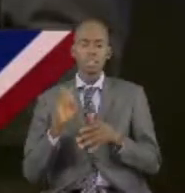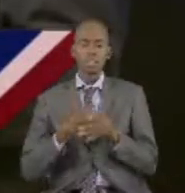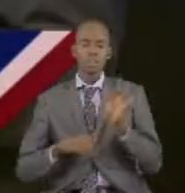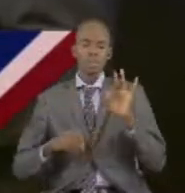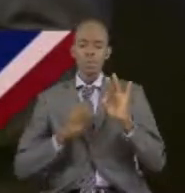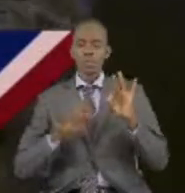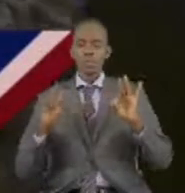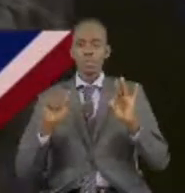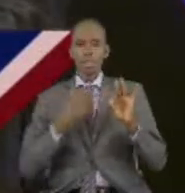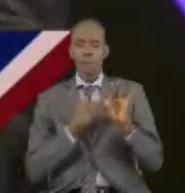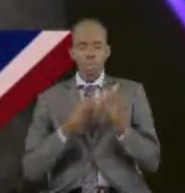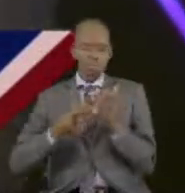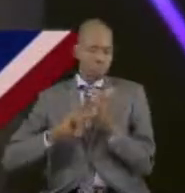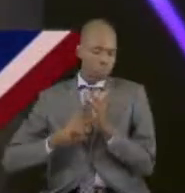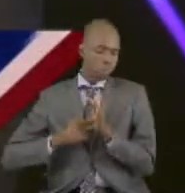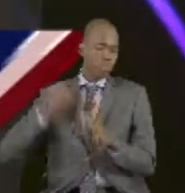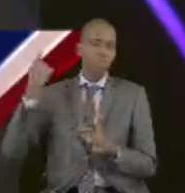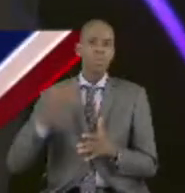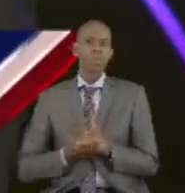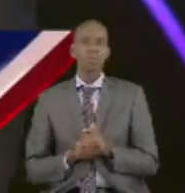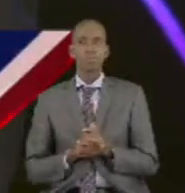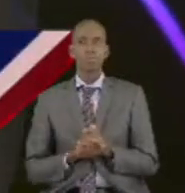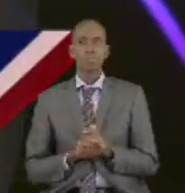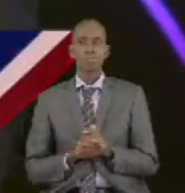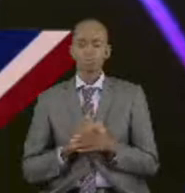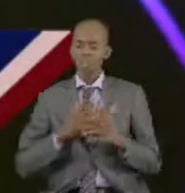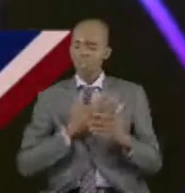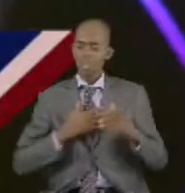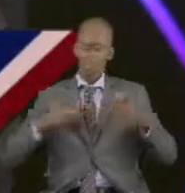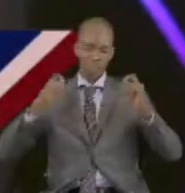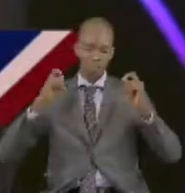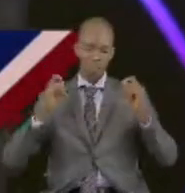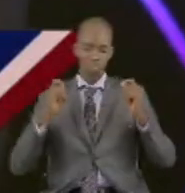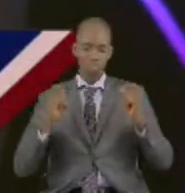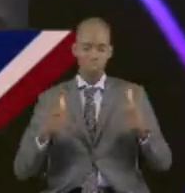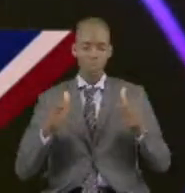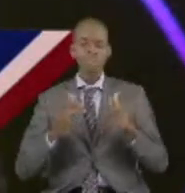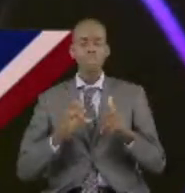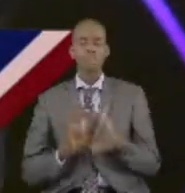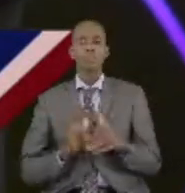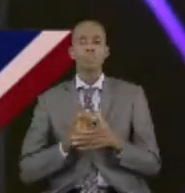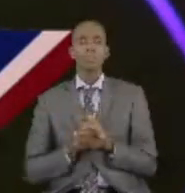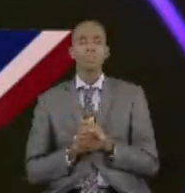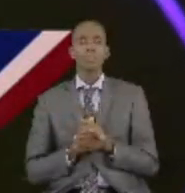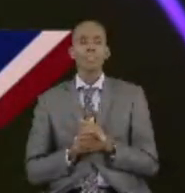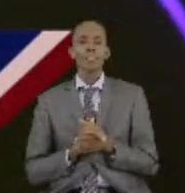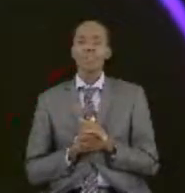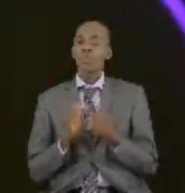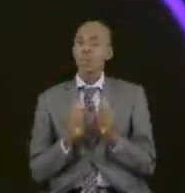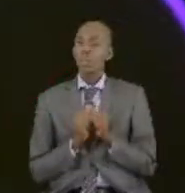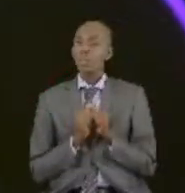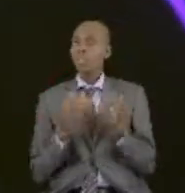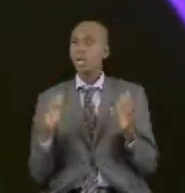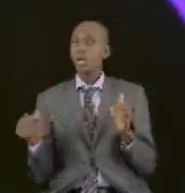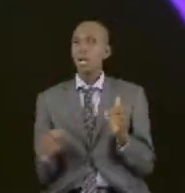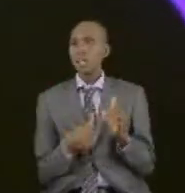h au pin up verser le vin est aussitôt aussitôt immédiatement de manière instantanée